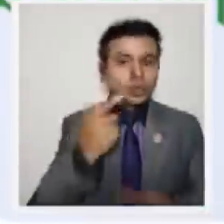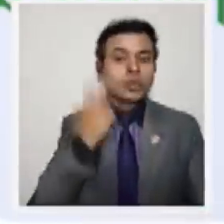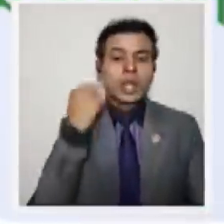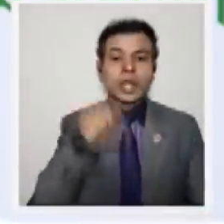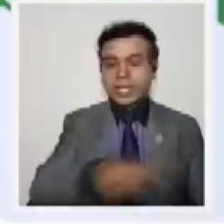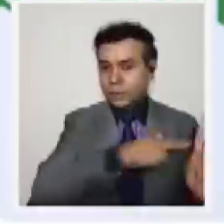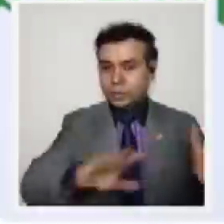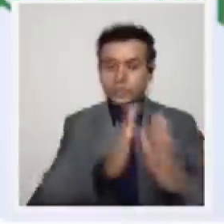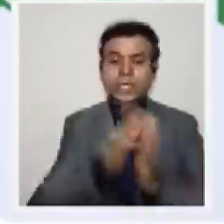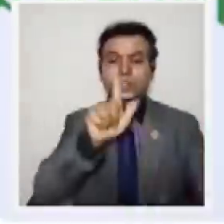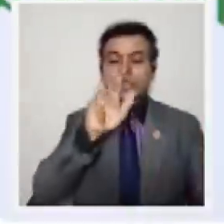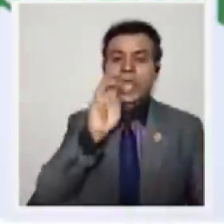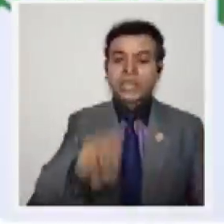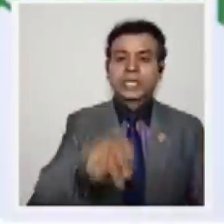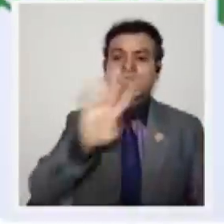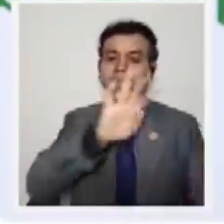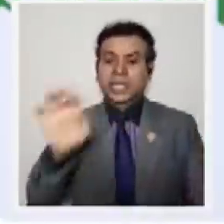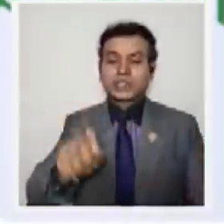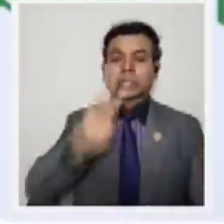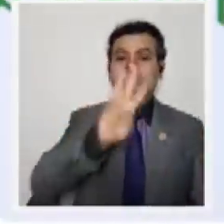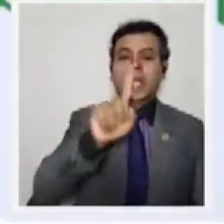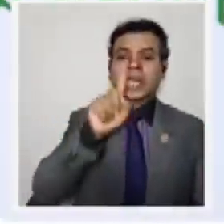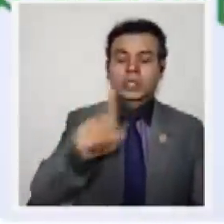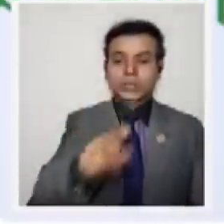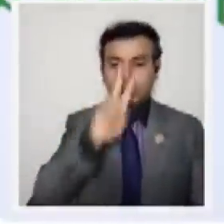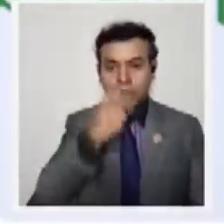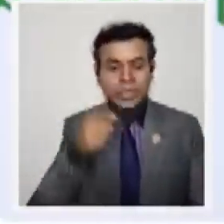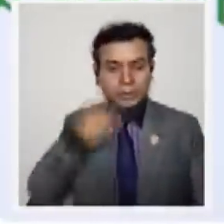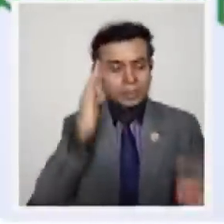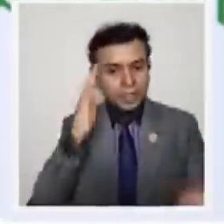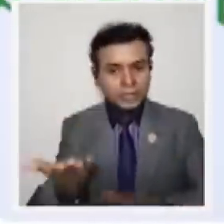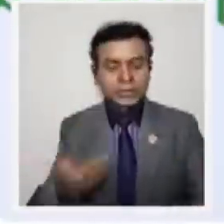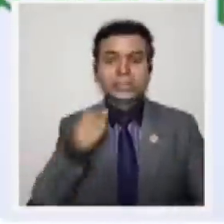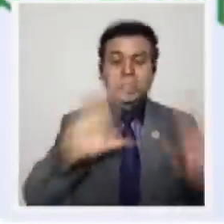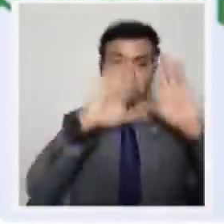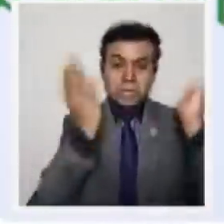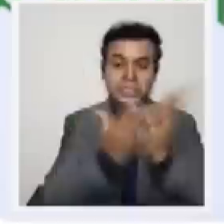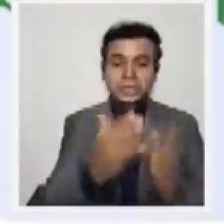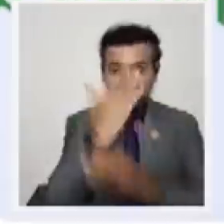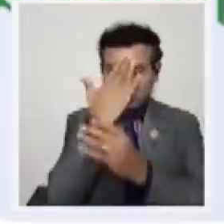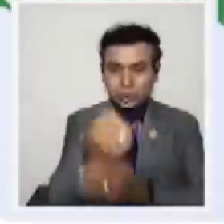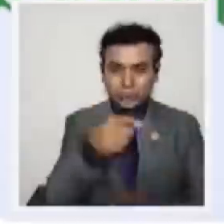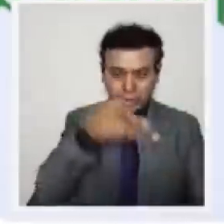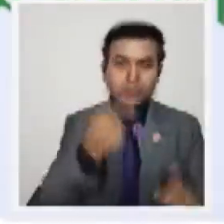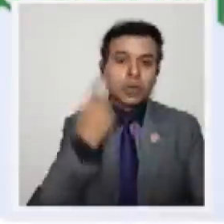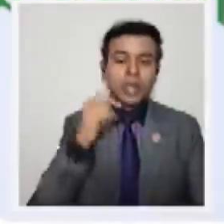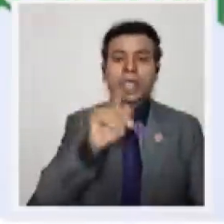জন, মৃত্যুবরণ করেছেন 24 ঘন্টায় 274 জন, এ পর্যন্ত 7,431 জন।